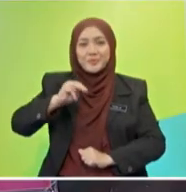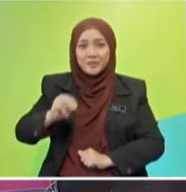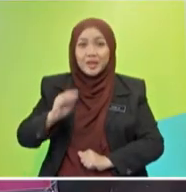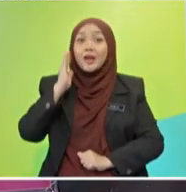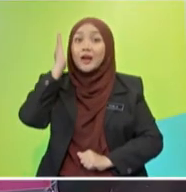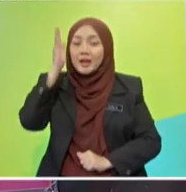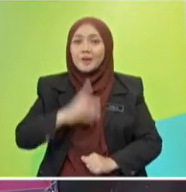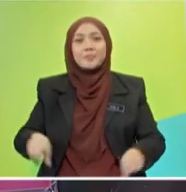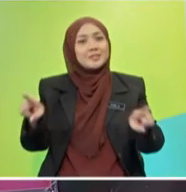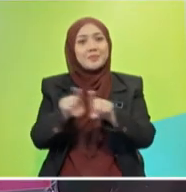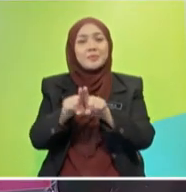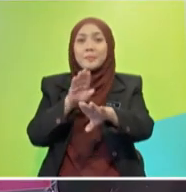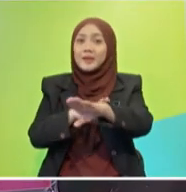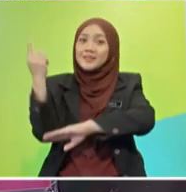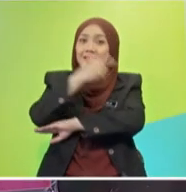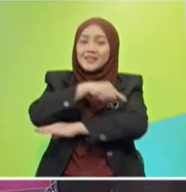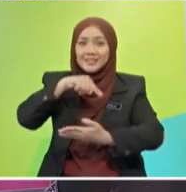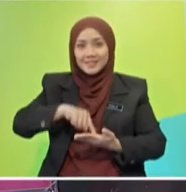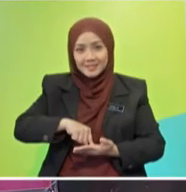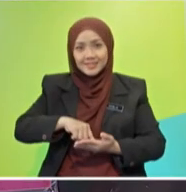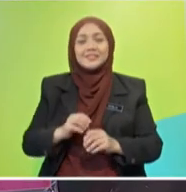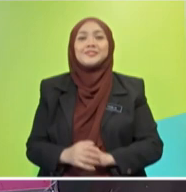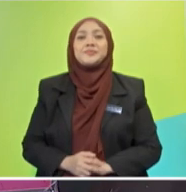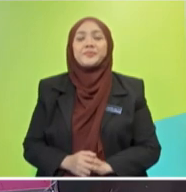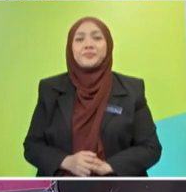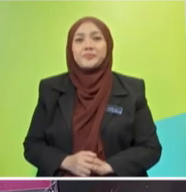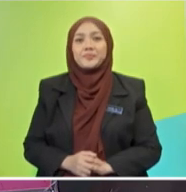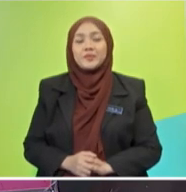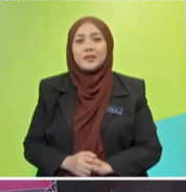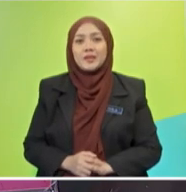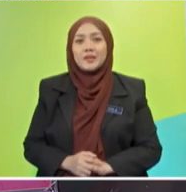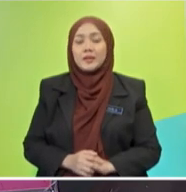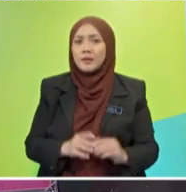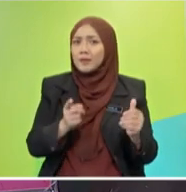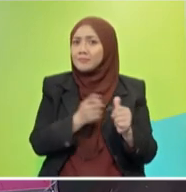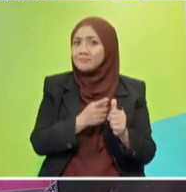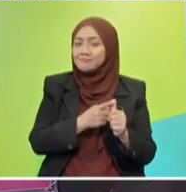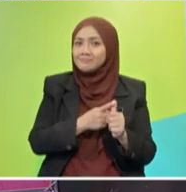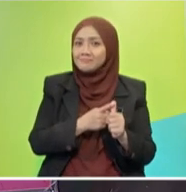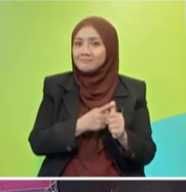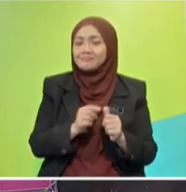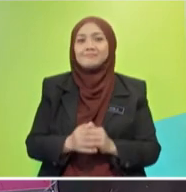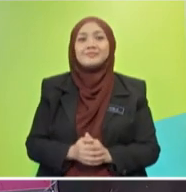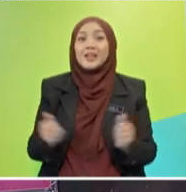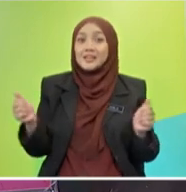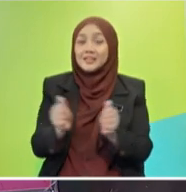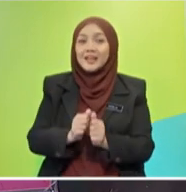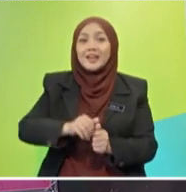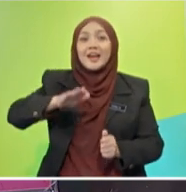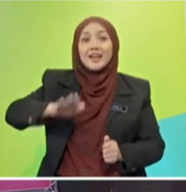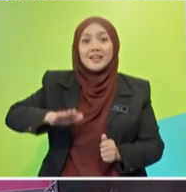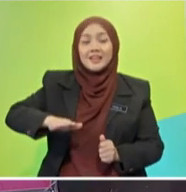yang akan bersama kita pada hari ini kita tidak mulai bersama dengan Muhammad syarullah Muhammad